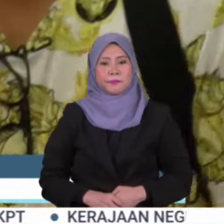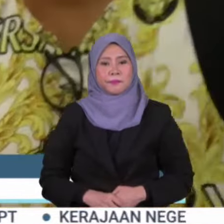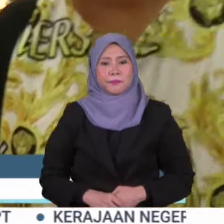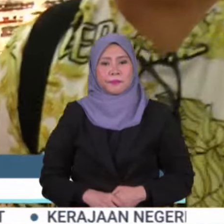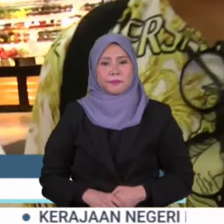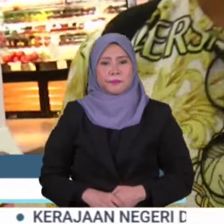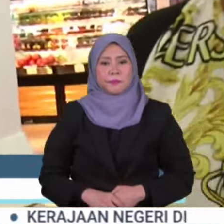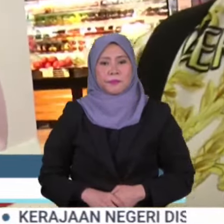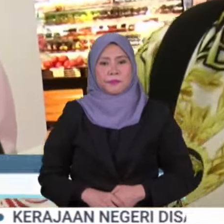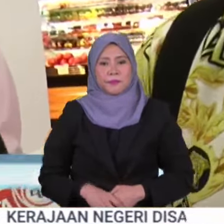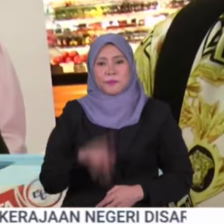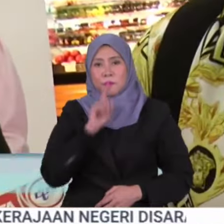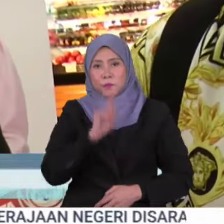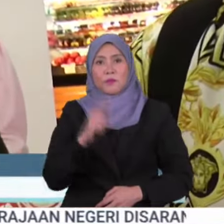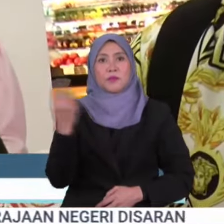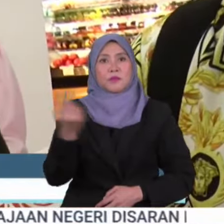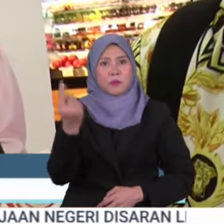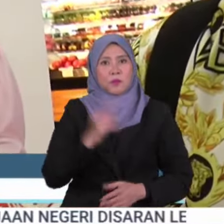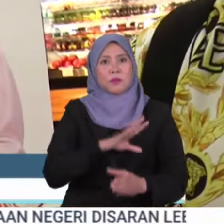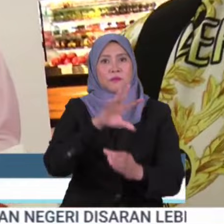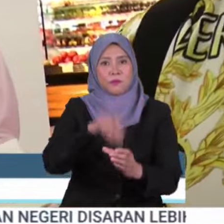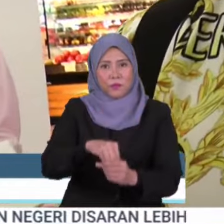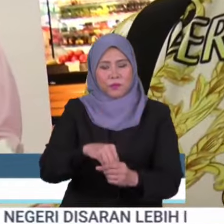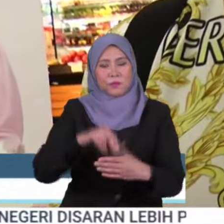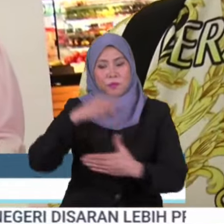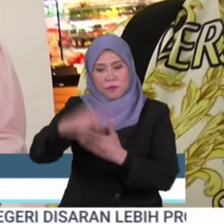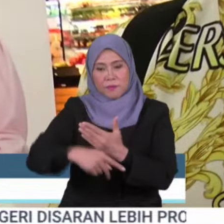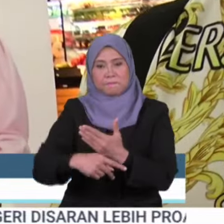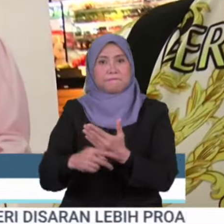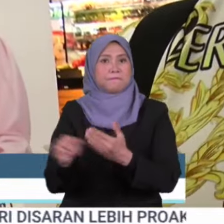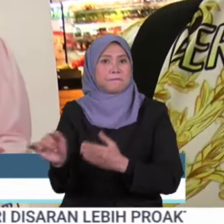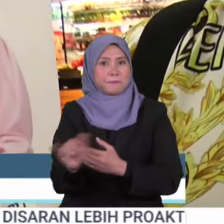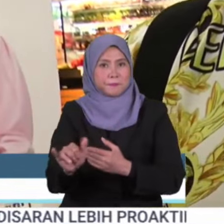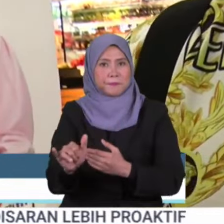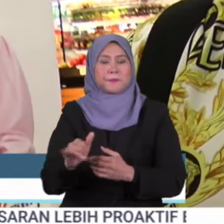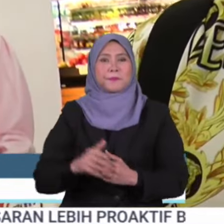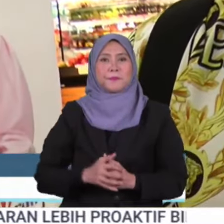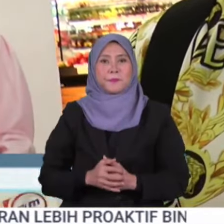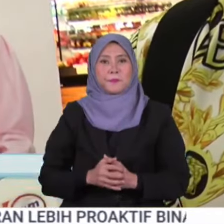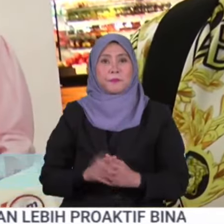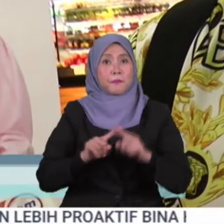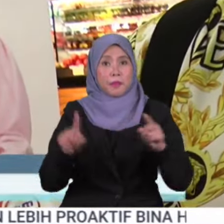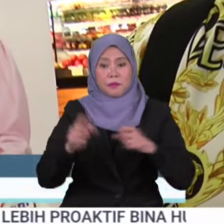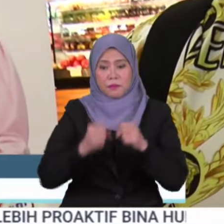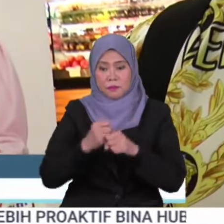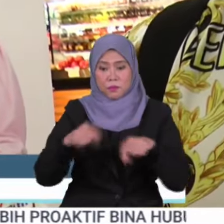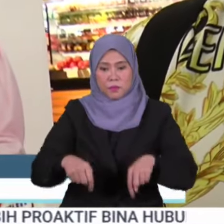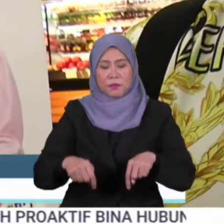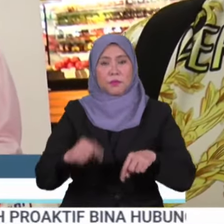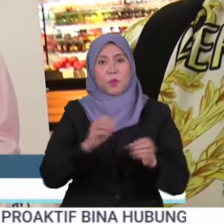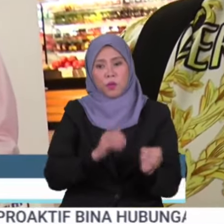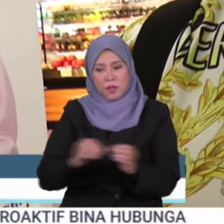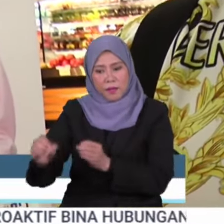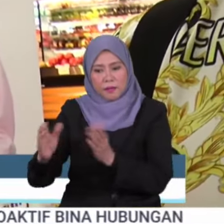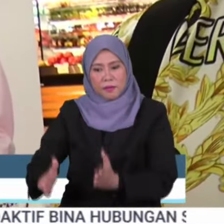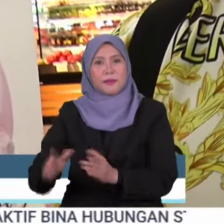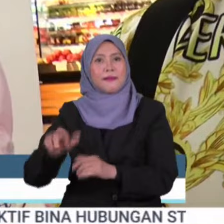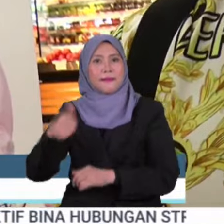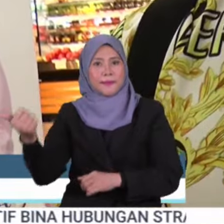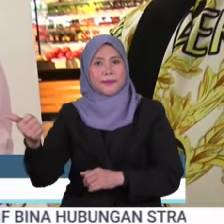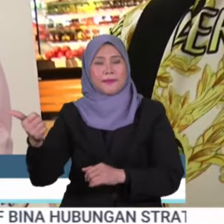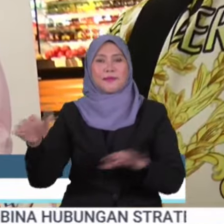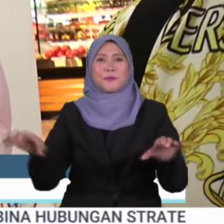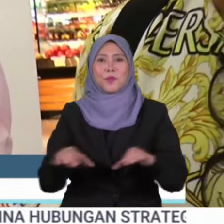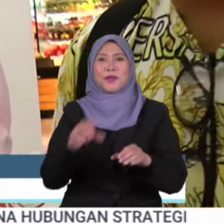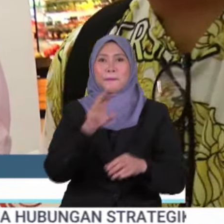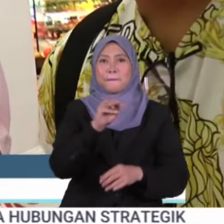Actually, kita orang memang selalu involved dengan event-event yang macam ni. Cuma this time organizer dia organizer lain dan dia